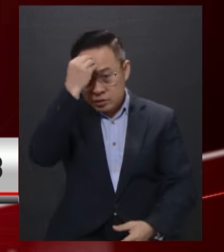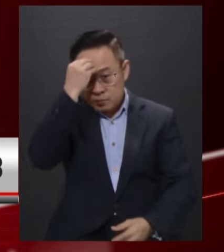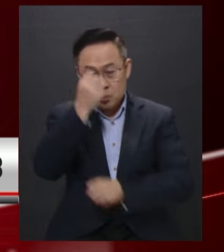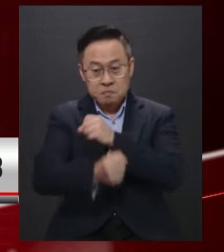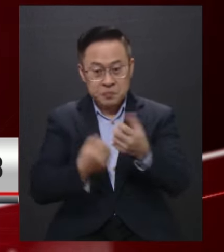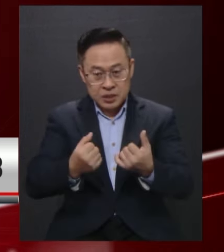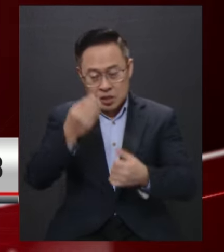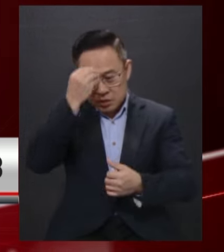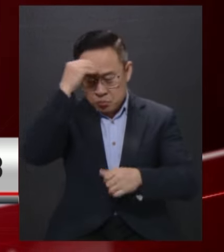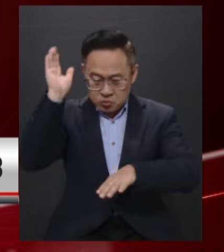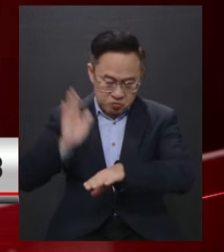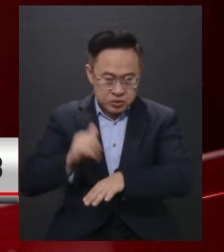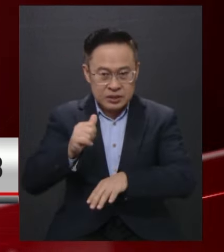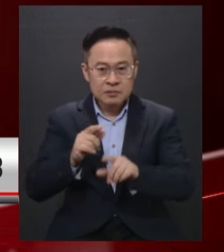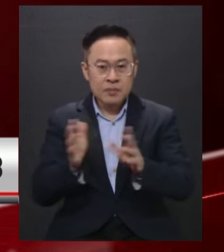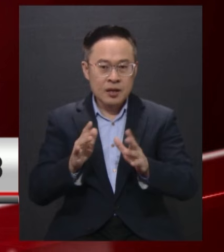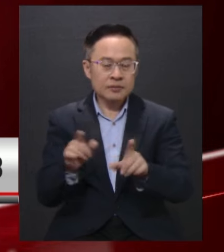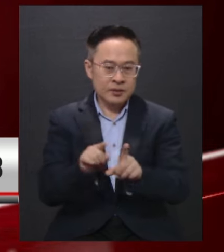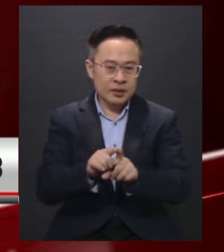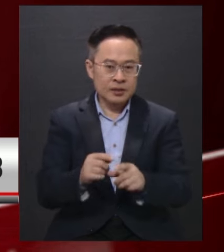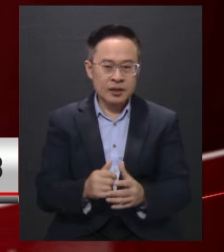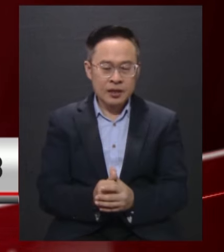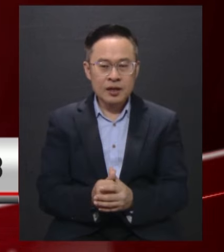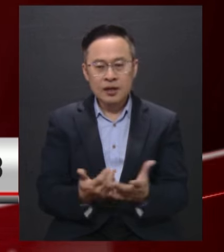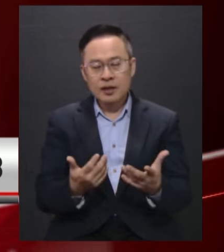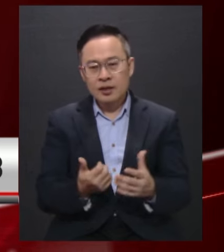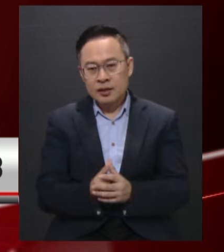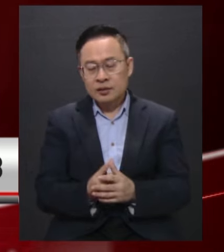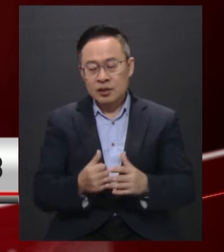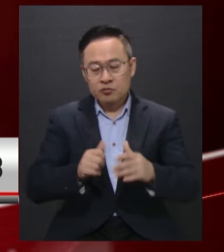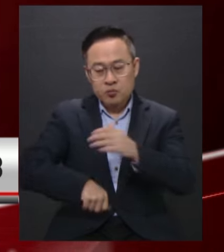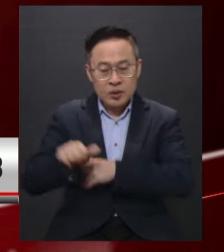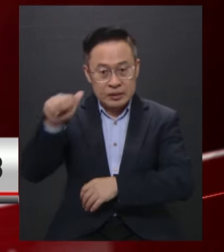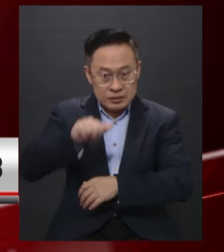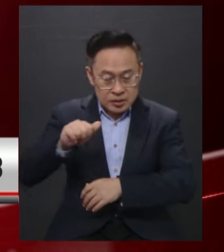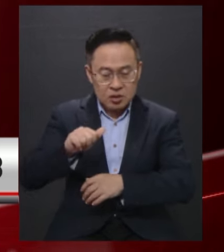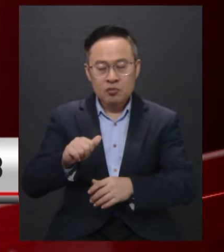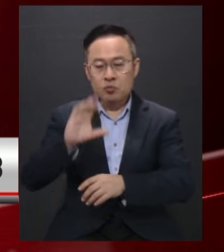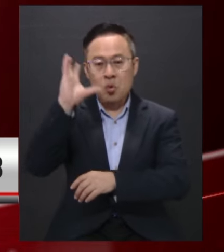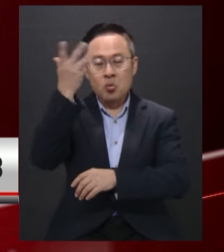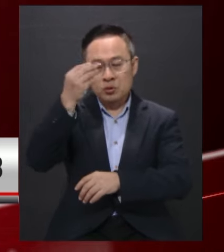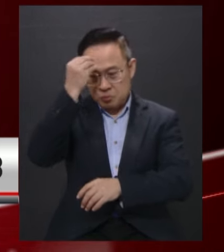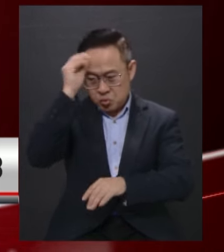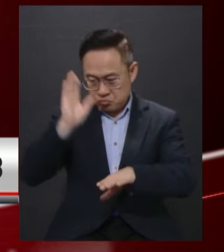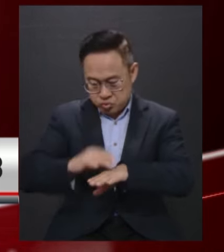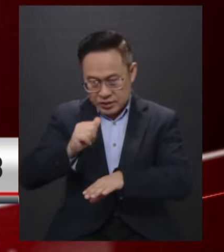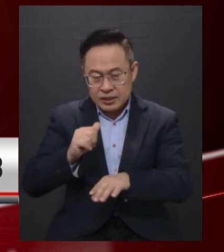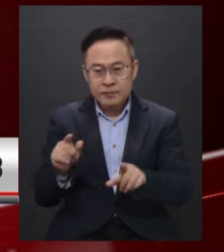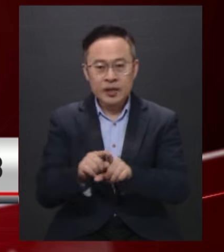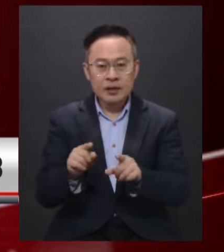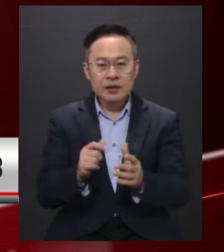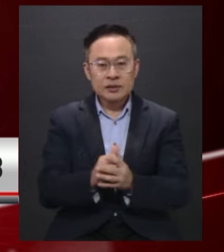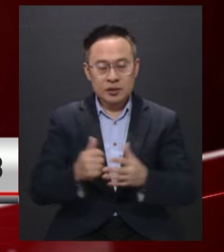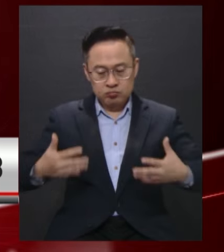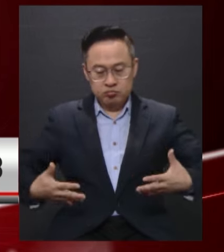ทีมที่โชว์ฟอร์มได้อย่างยอดเยี่ย ม มาโดยตลอดนะคะทั้งในระดับเอเชียในระดับนานาชาตินะคะซึ่งเราก็อยู่สายเดียวกับญี่ปุ่นแล้